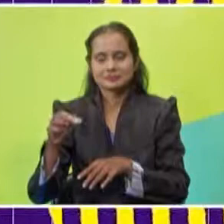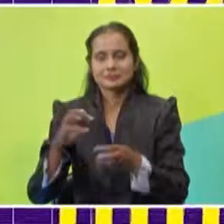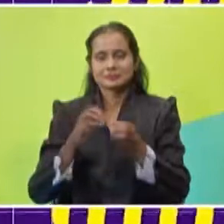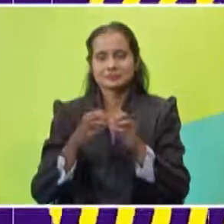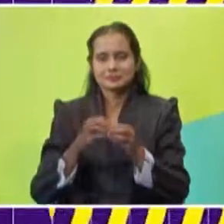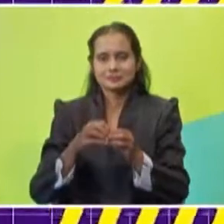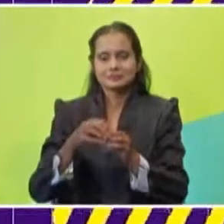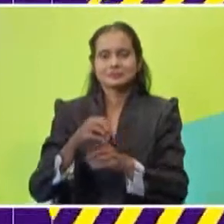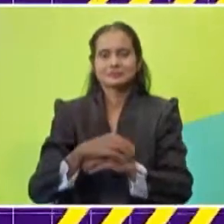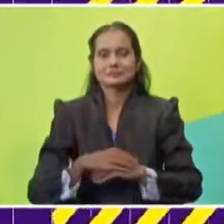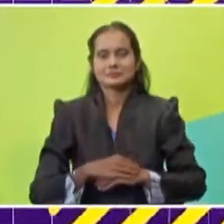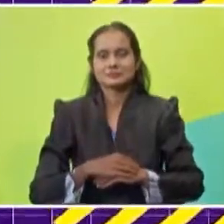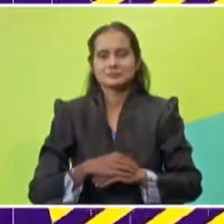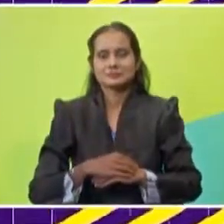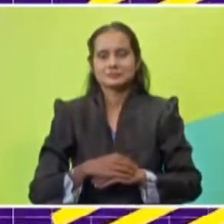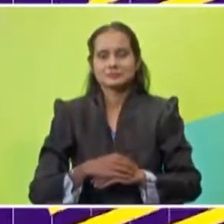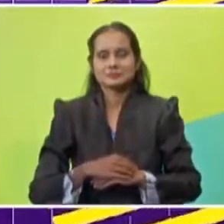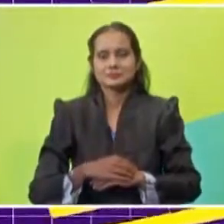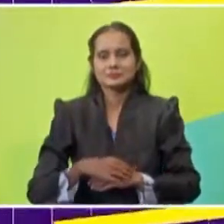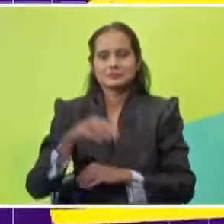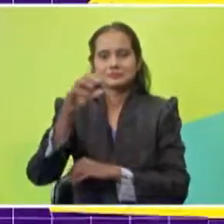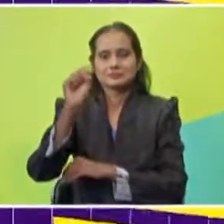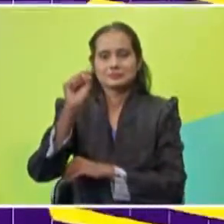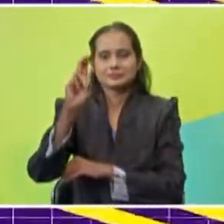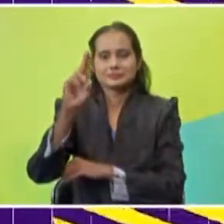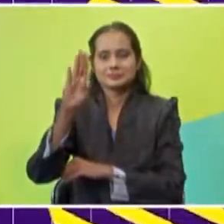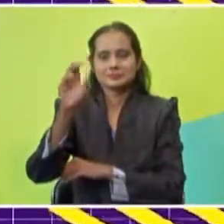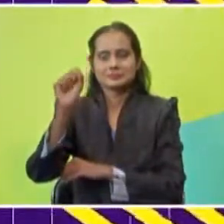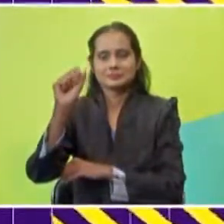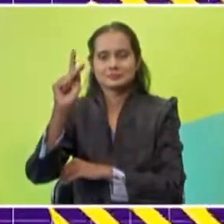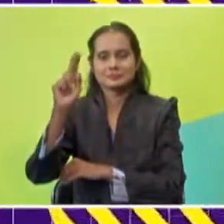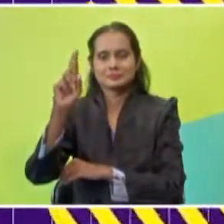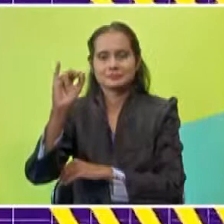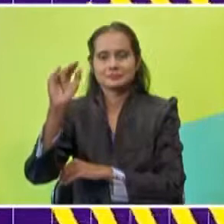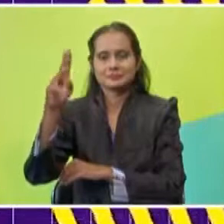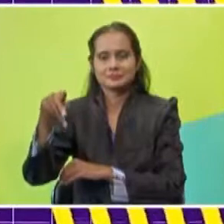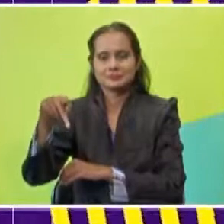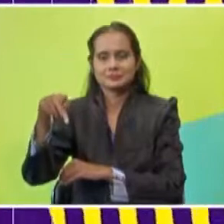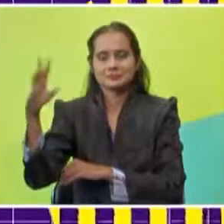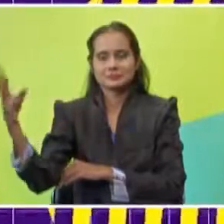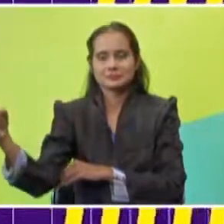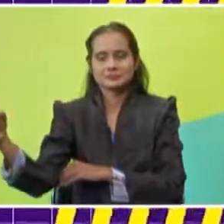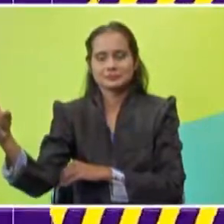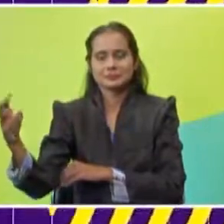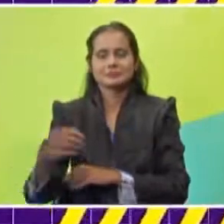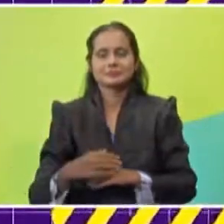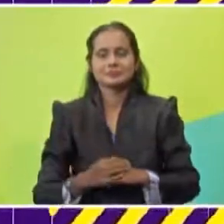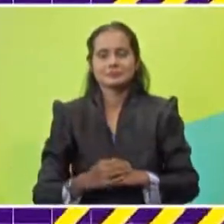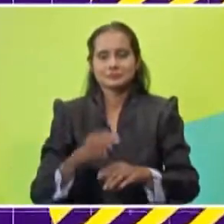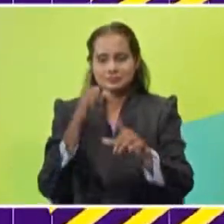Wow ditandai dengan subscribe 16 kita semua betul tak betul tiga bintang untuk